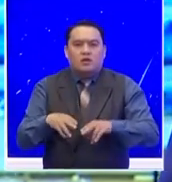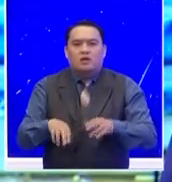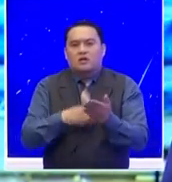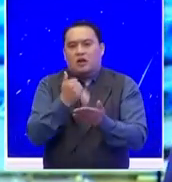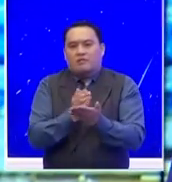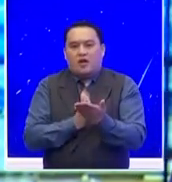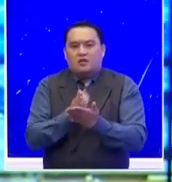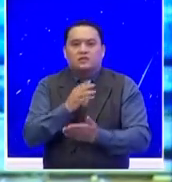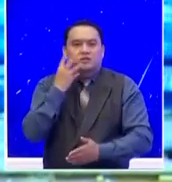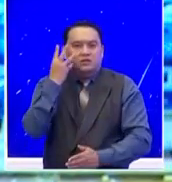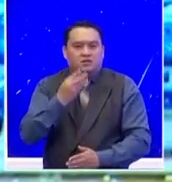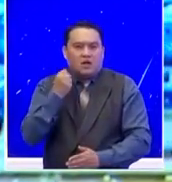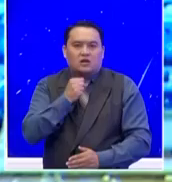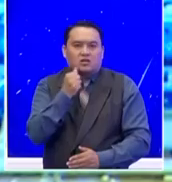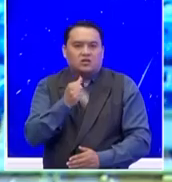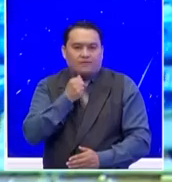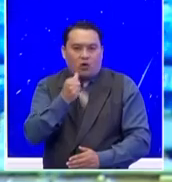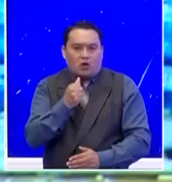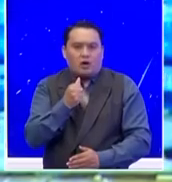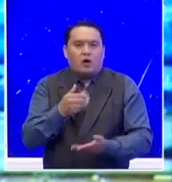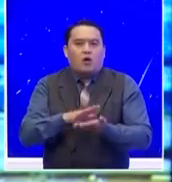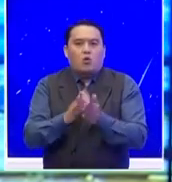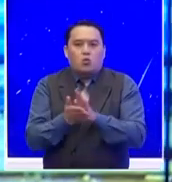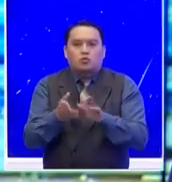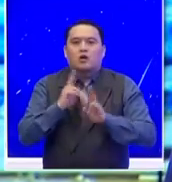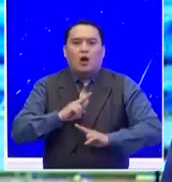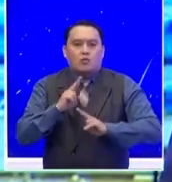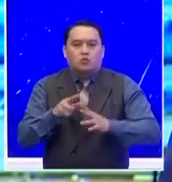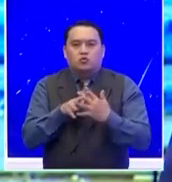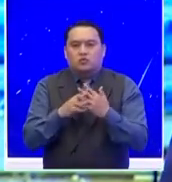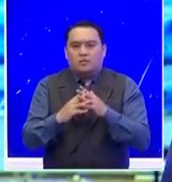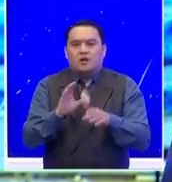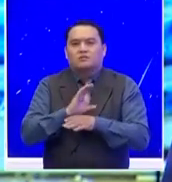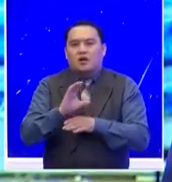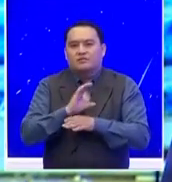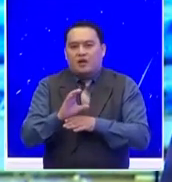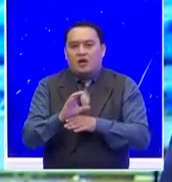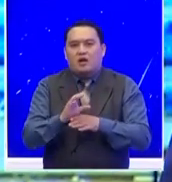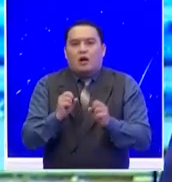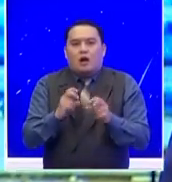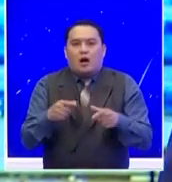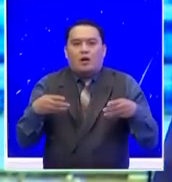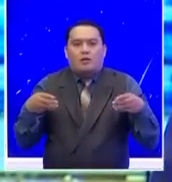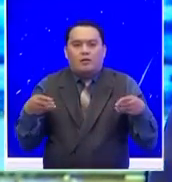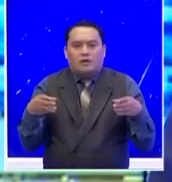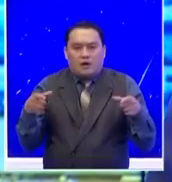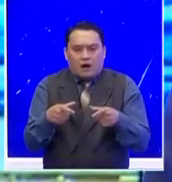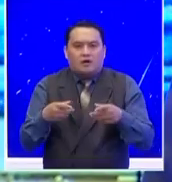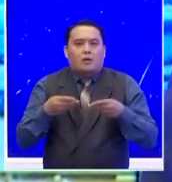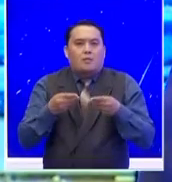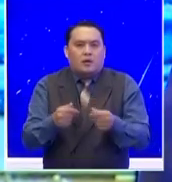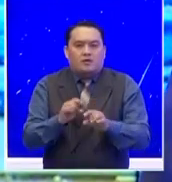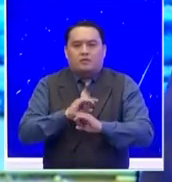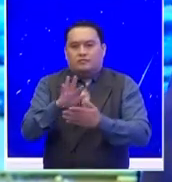приоритетным направлением остается сахарная свекла. В каких условиях работают сельхозтоваропроизводители и как повлиял режим карантина на